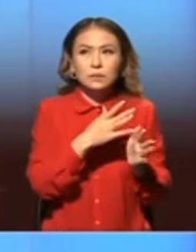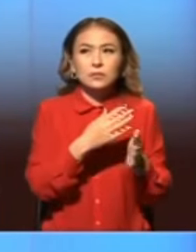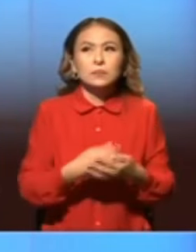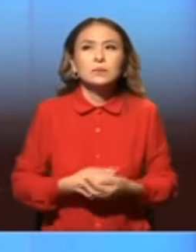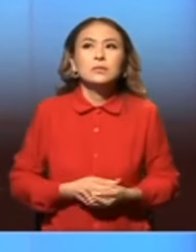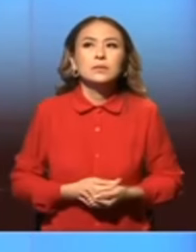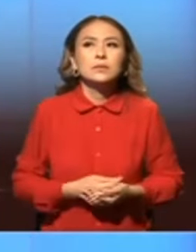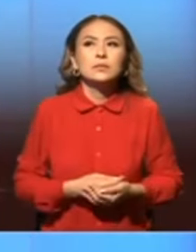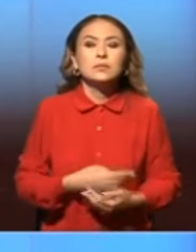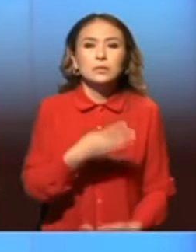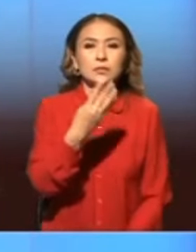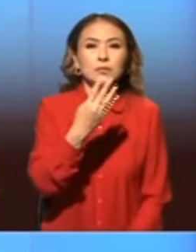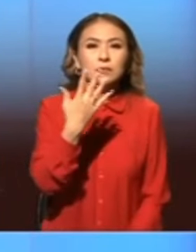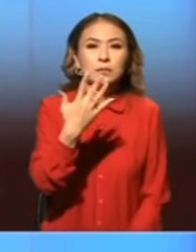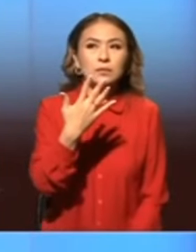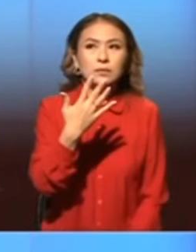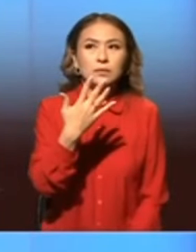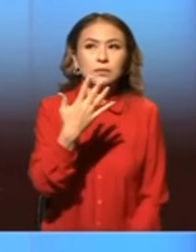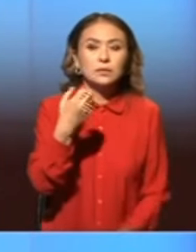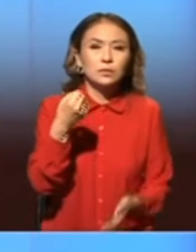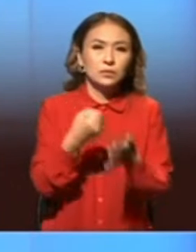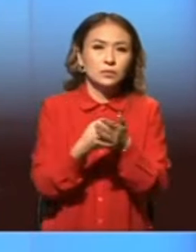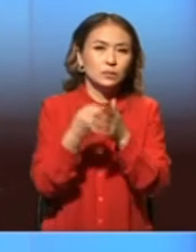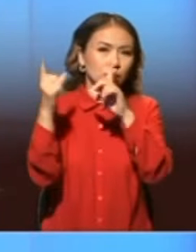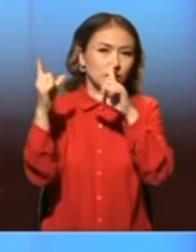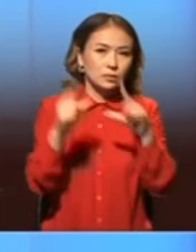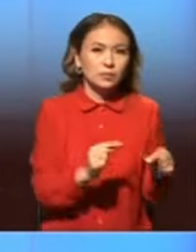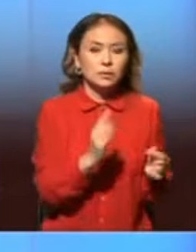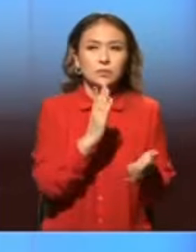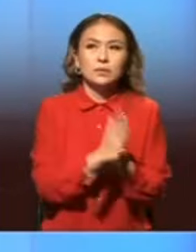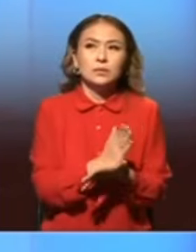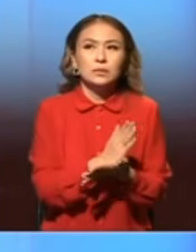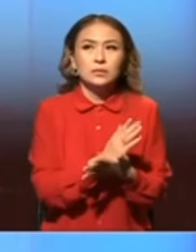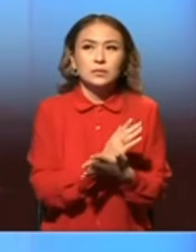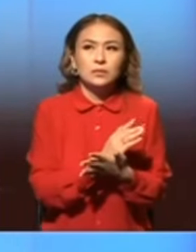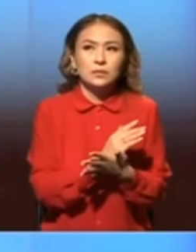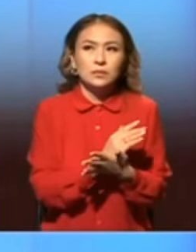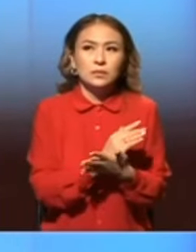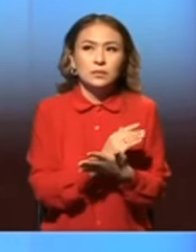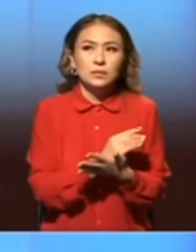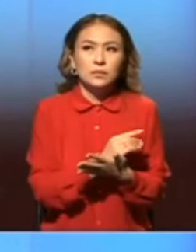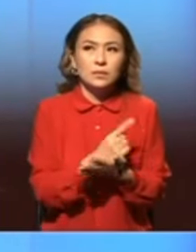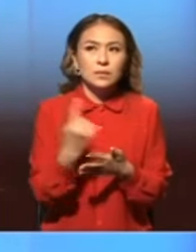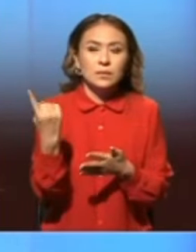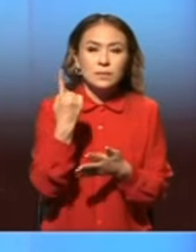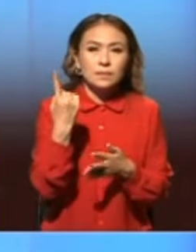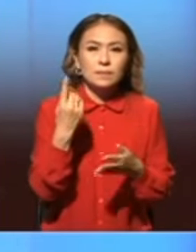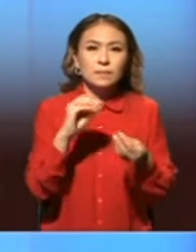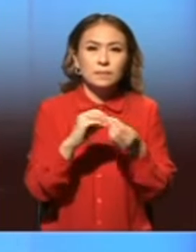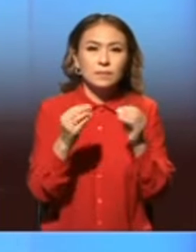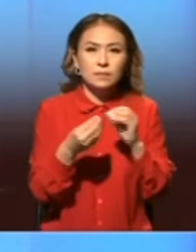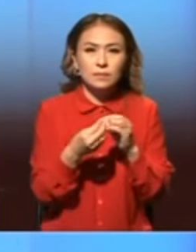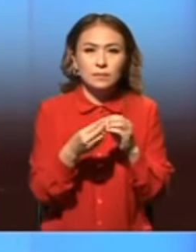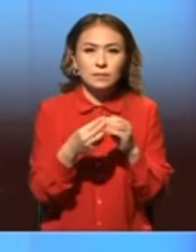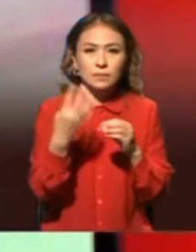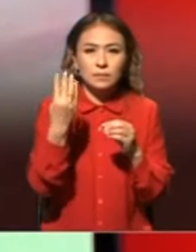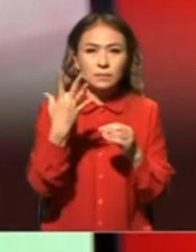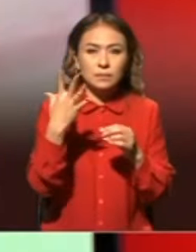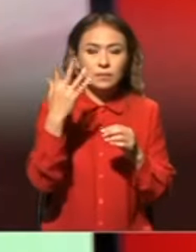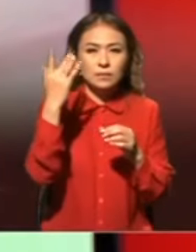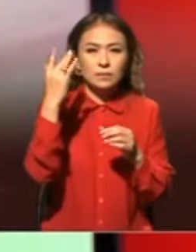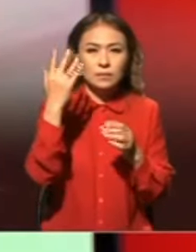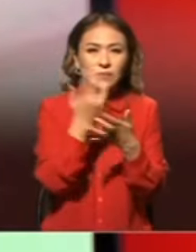40-тан 45-ке жетті. Иә, қазір 45-ке дейін түсті. Қараңыз, иә, Иран. Біріншіден ол жаңағыдай 45 түрі